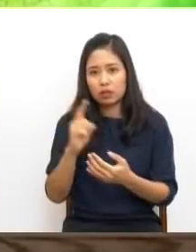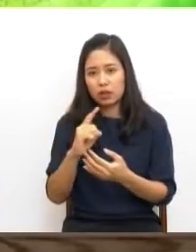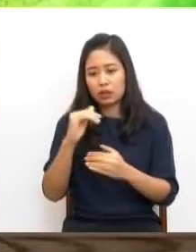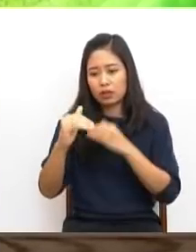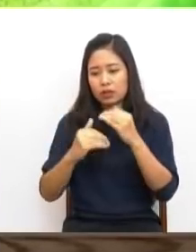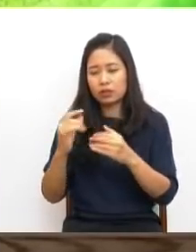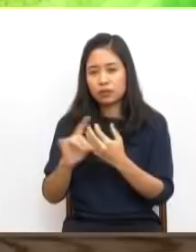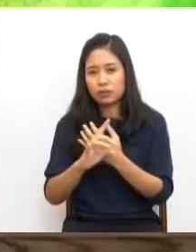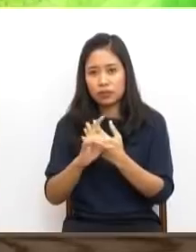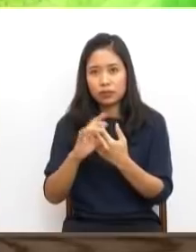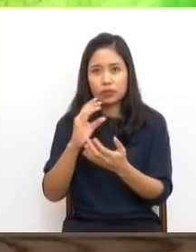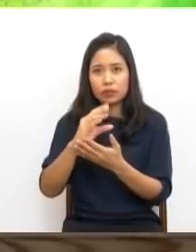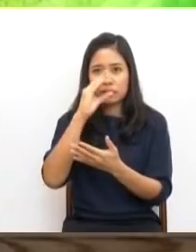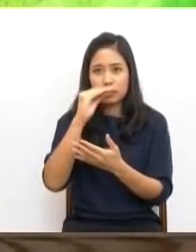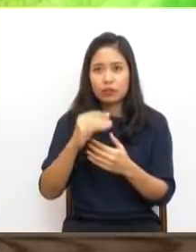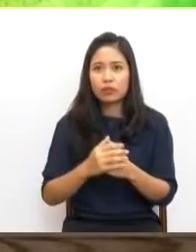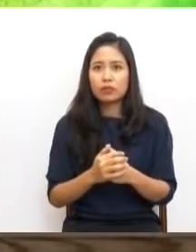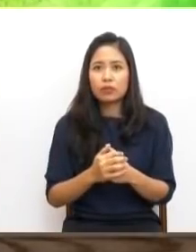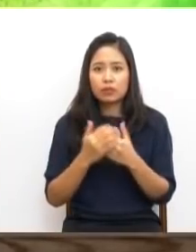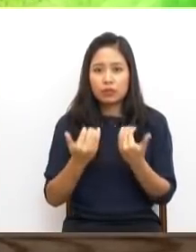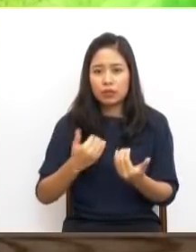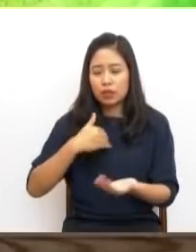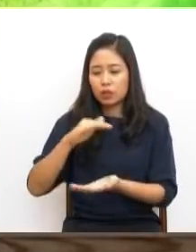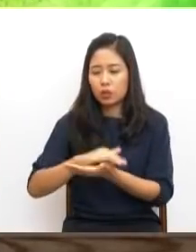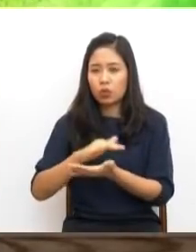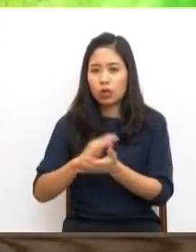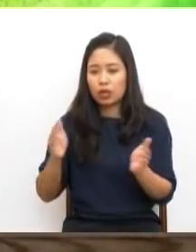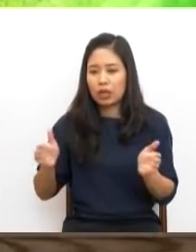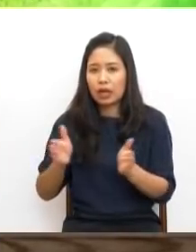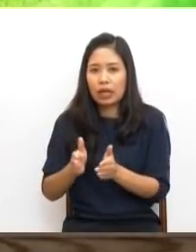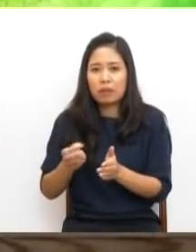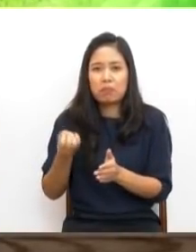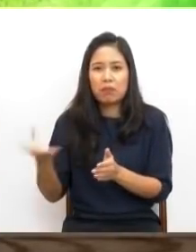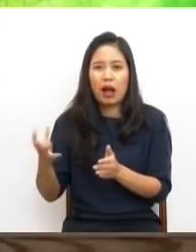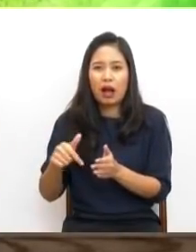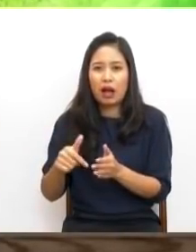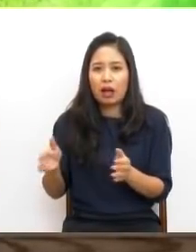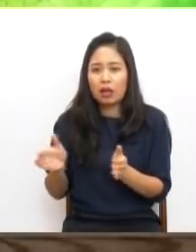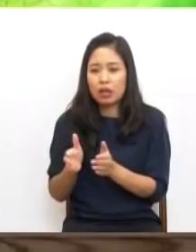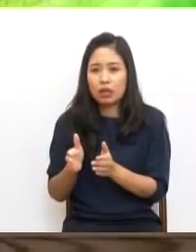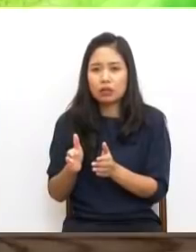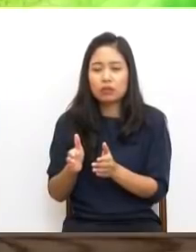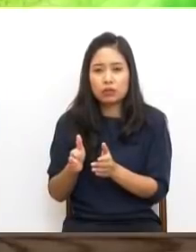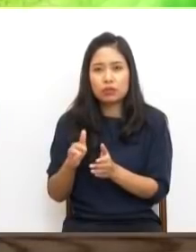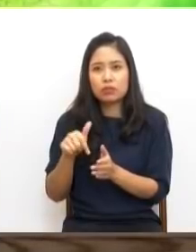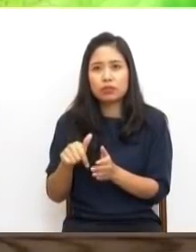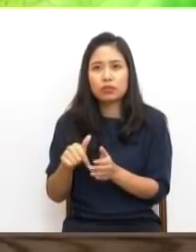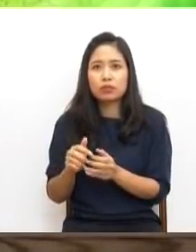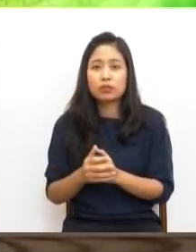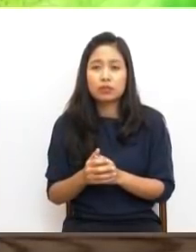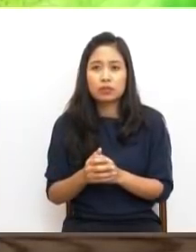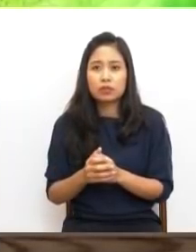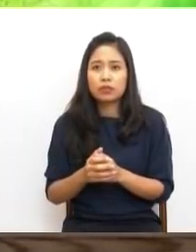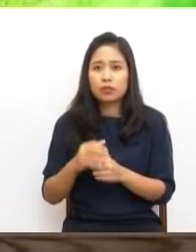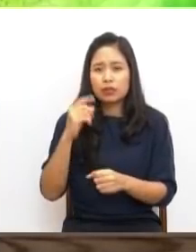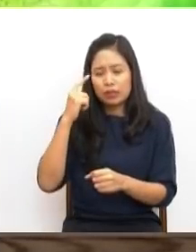ำคัญเนี่ยก็ทำให้เกิดโรงเรียนขนาดเล็กอยู่เป็นจำนวนมากนะครับทีนี้ก็จะมีคนที่มีปั